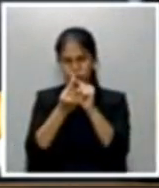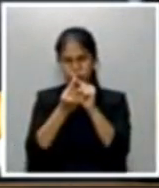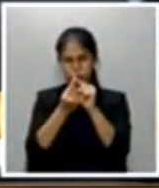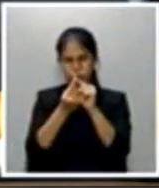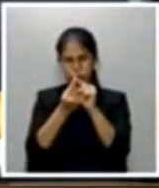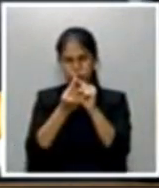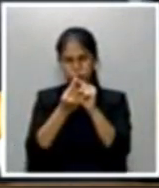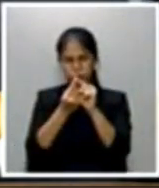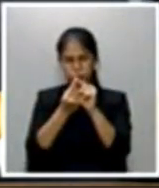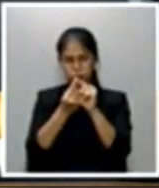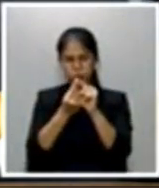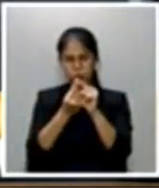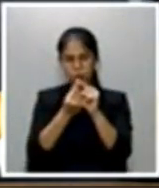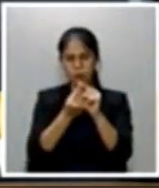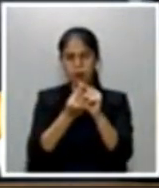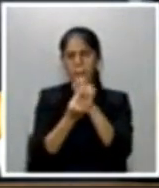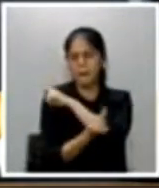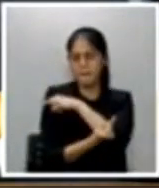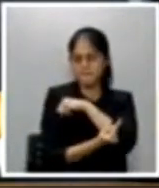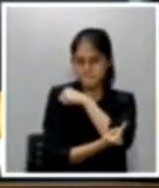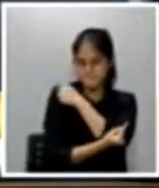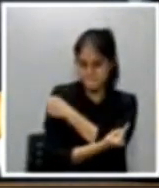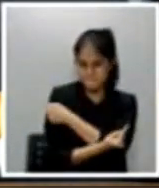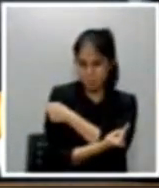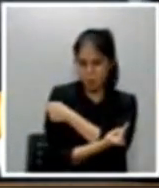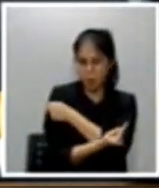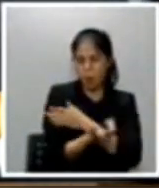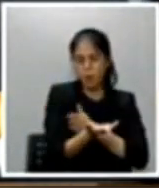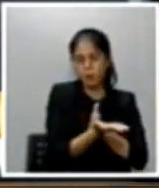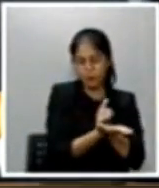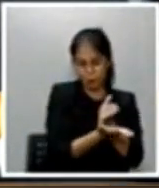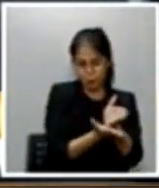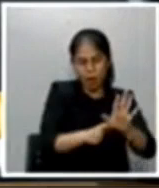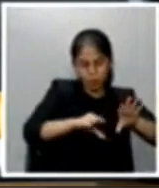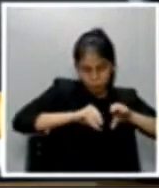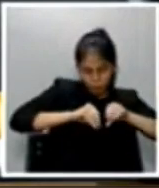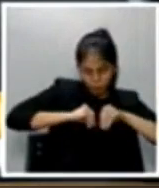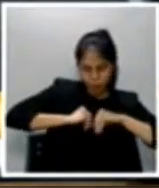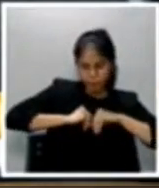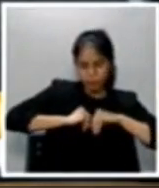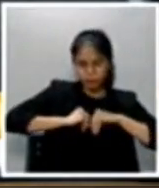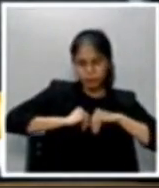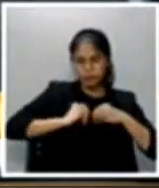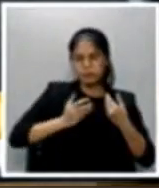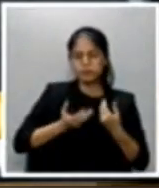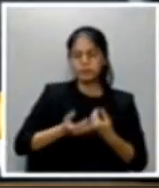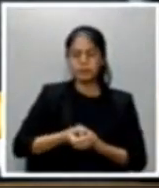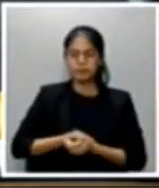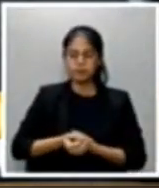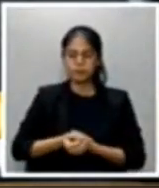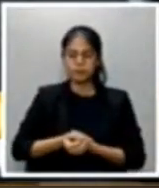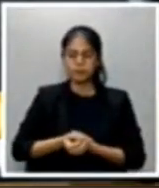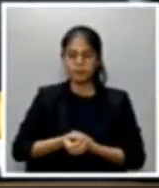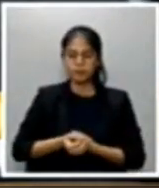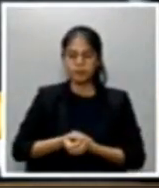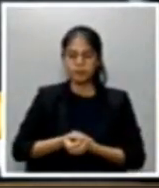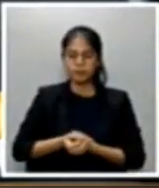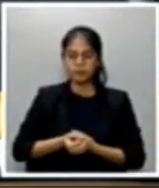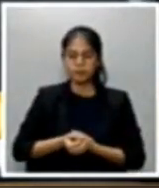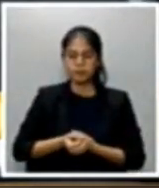ของคณะแพทยศาสตร์ต่างๆที่ได้รับการยอมรับนะครับในการ